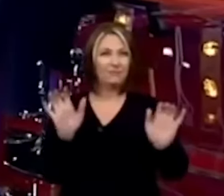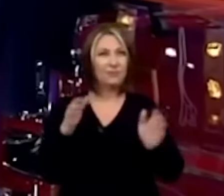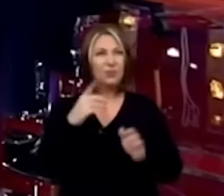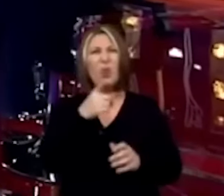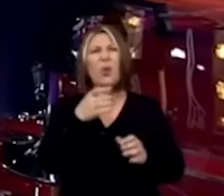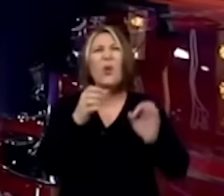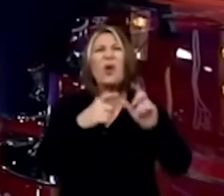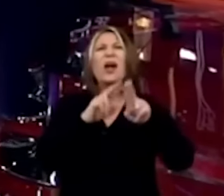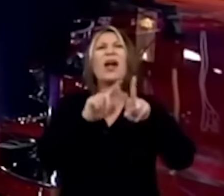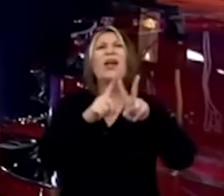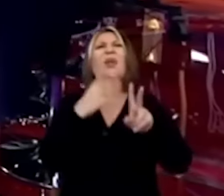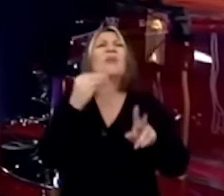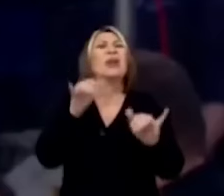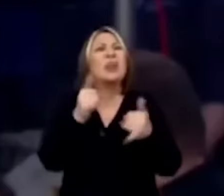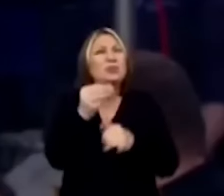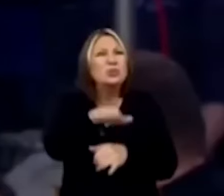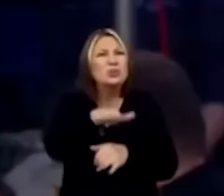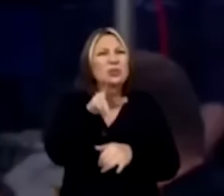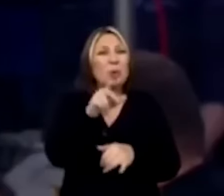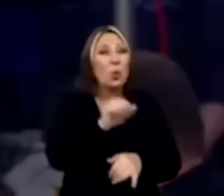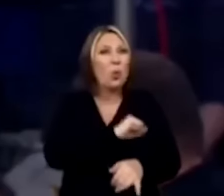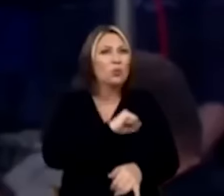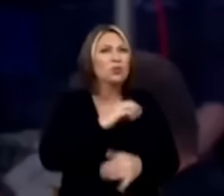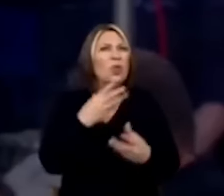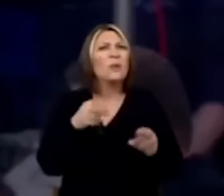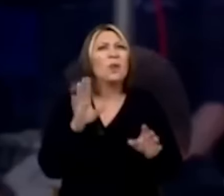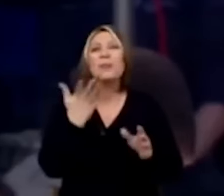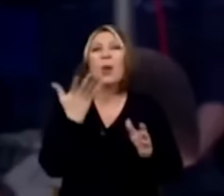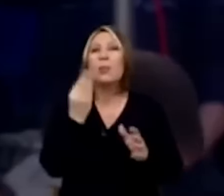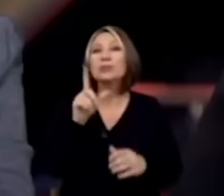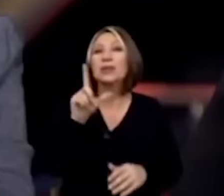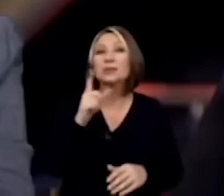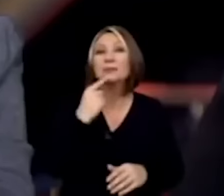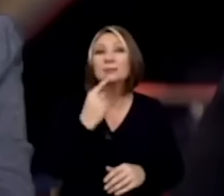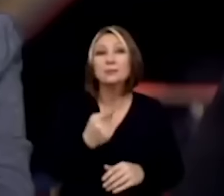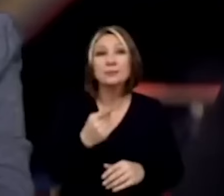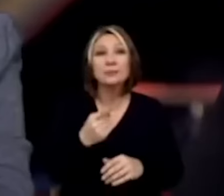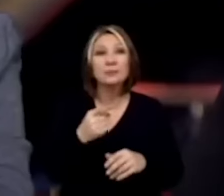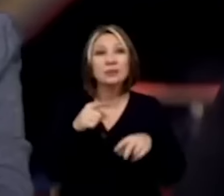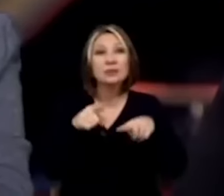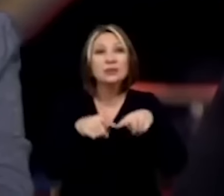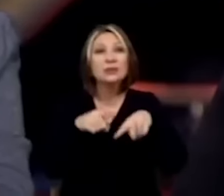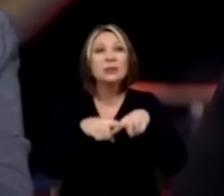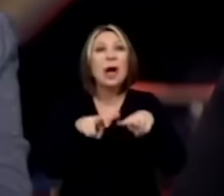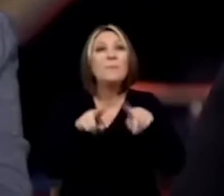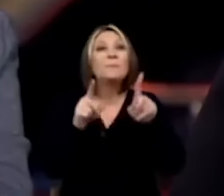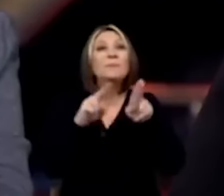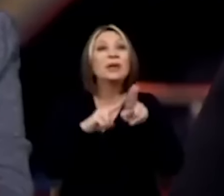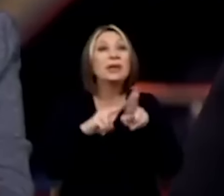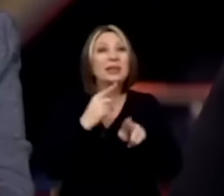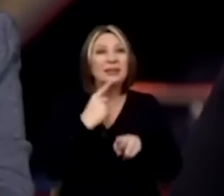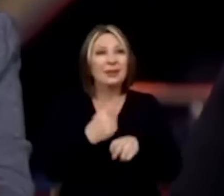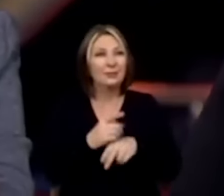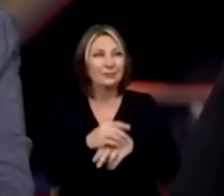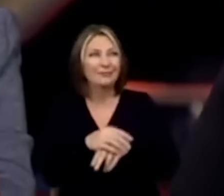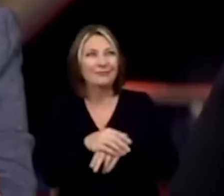bu Okan ismi olmuyor. Yaramaz çocuk gibi. Korkutucu olamıyorum. Ne olması lazım dedim isminin. Namık daha çok yakışırdı bana